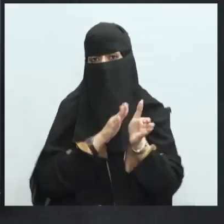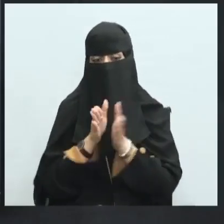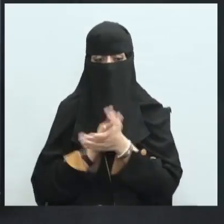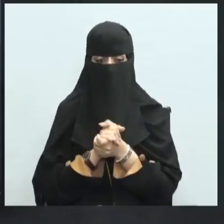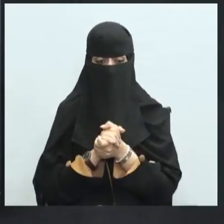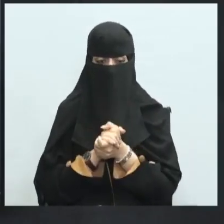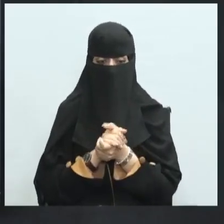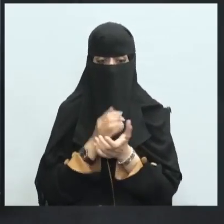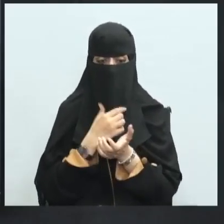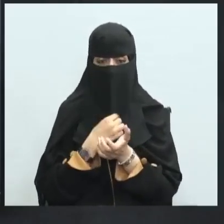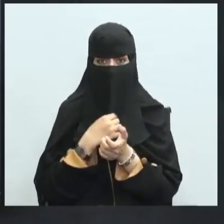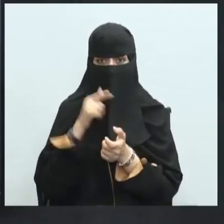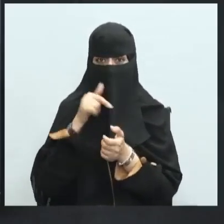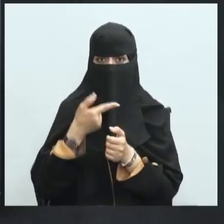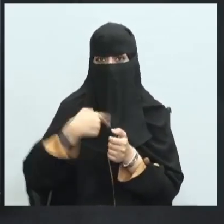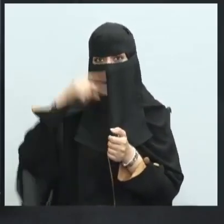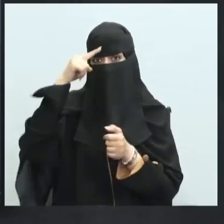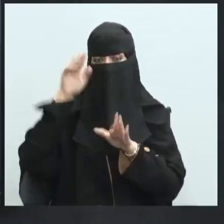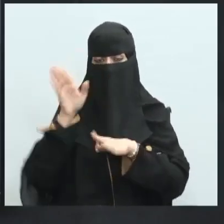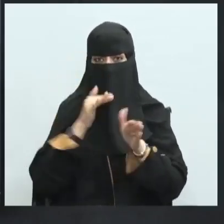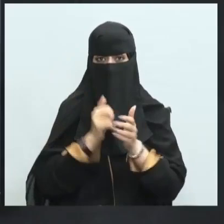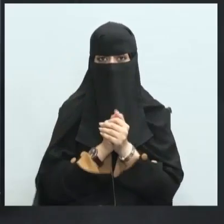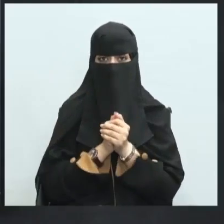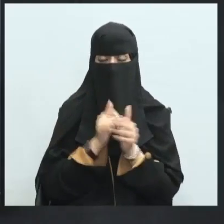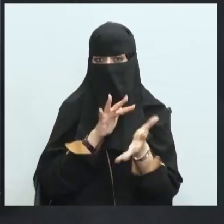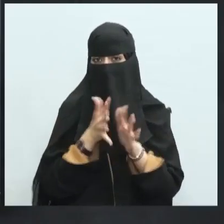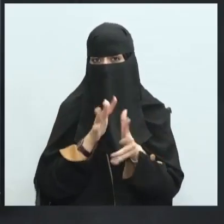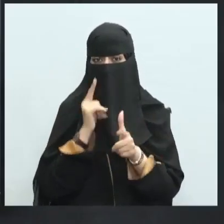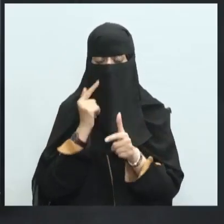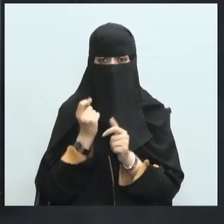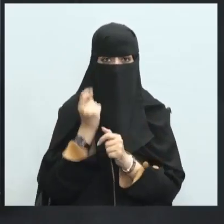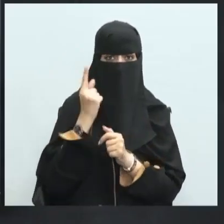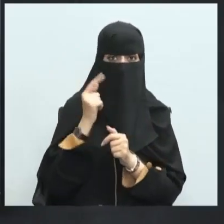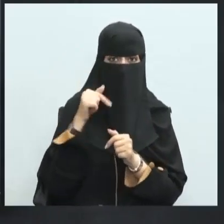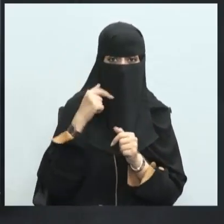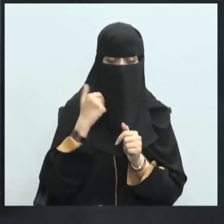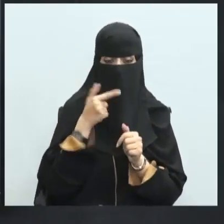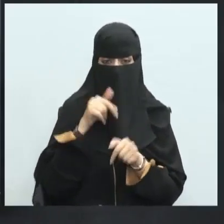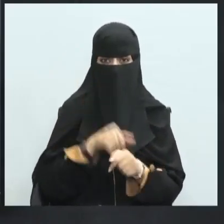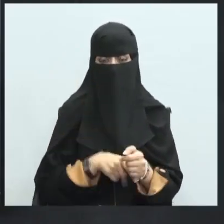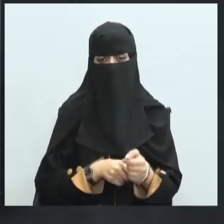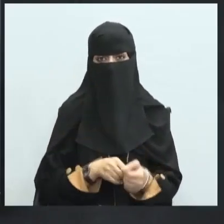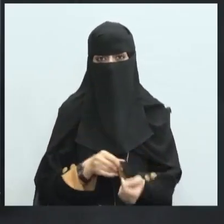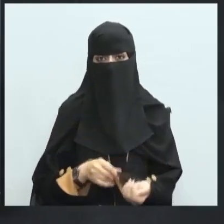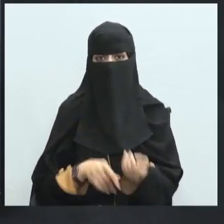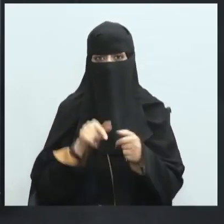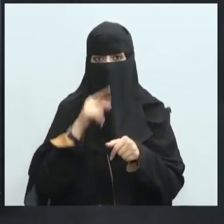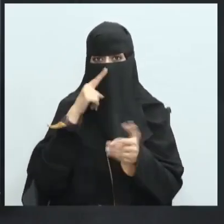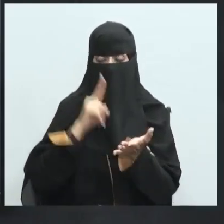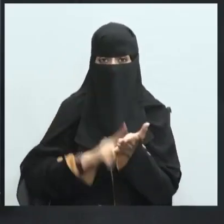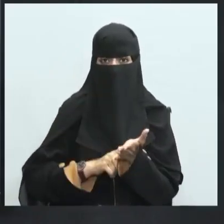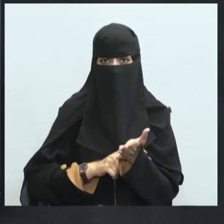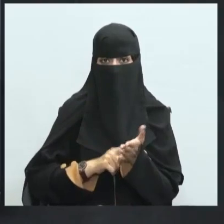او حل ذلك الاختبار على سبيل المثال ربما من التنبيهات والتنويهات ان تنهي